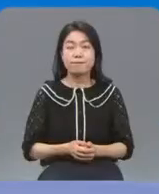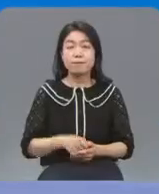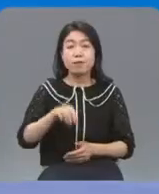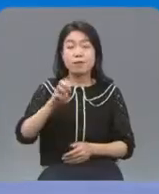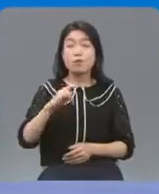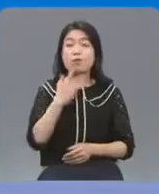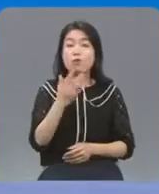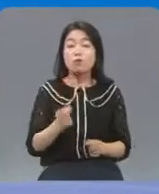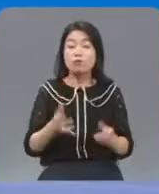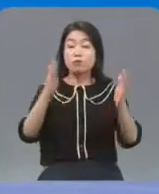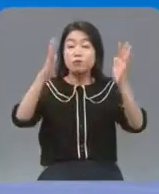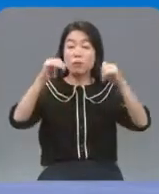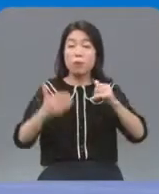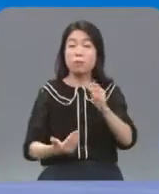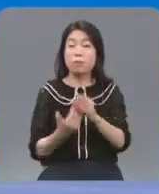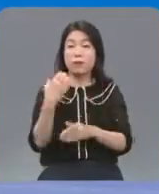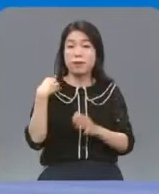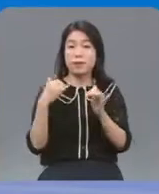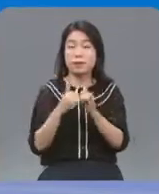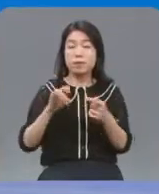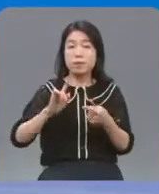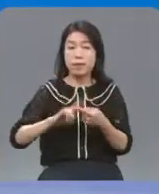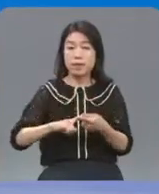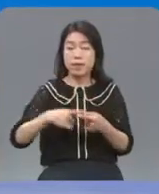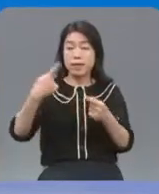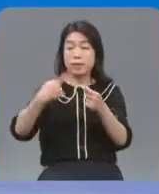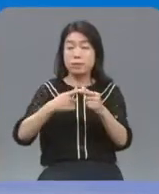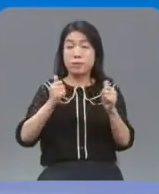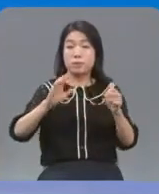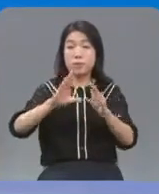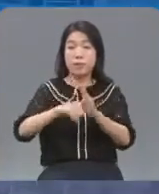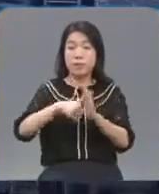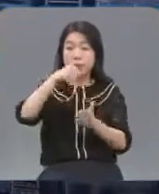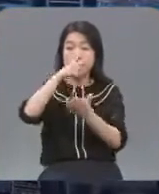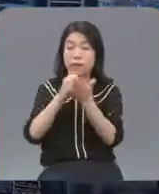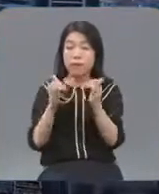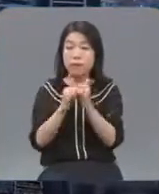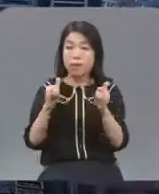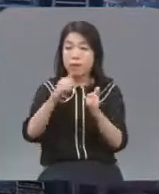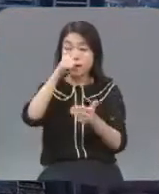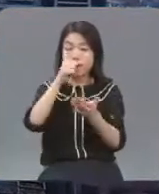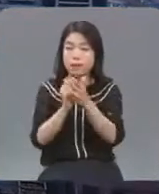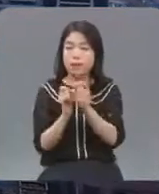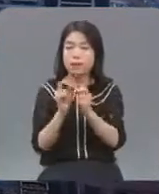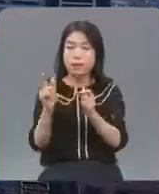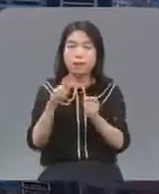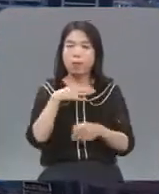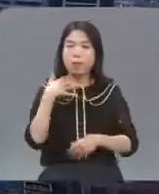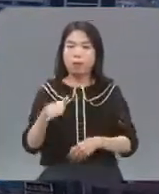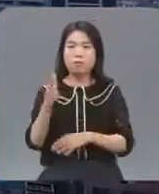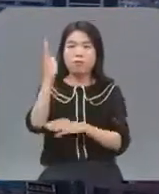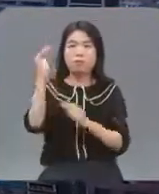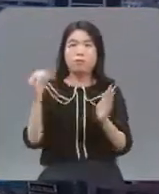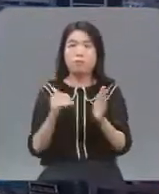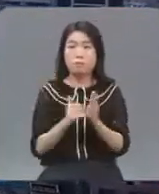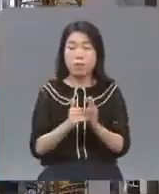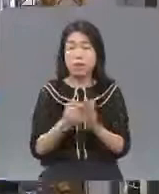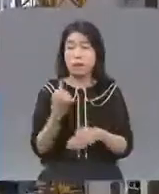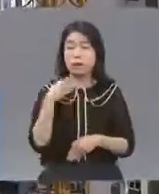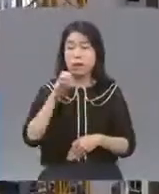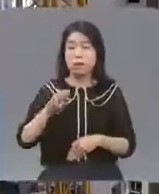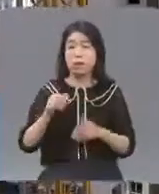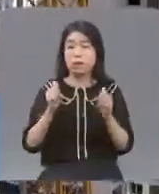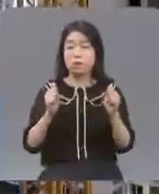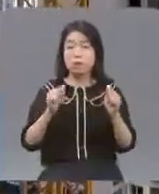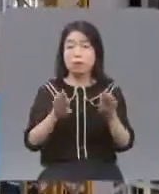방도 화정 아이파크 붕괴 사고 책임자 들에 대한 첫 재판에서 피고인들이 섬이 대부분을 부인했습니다 어제 여과기